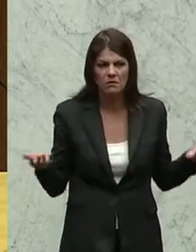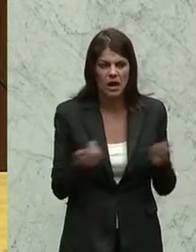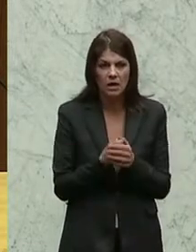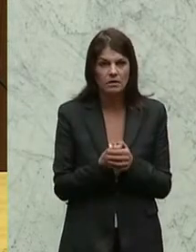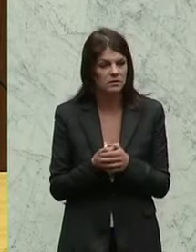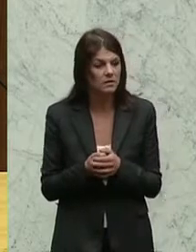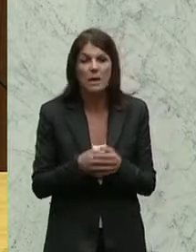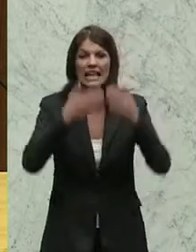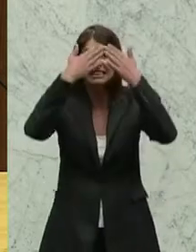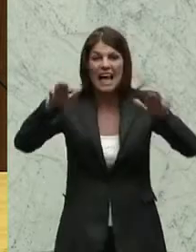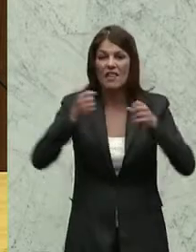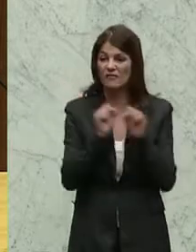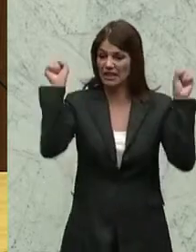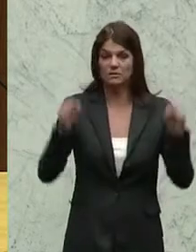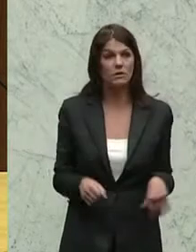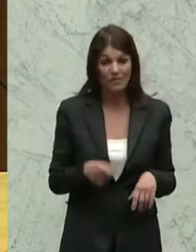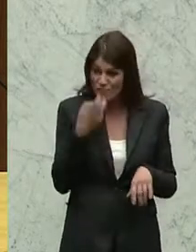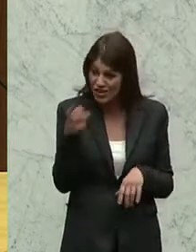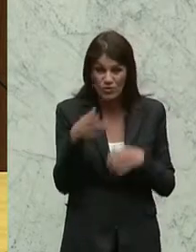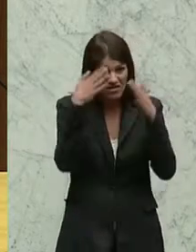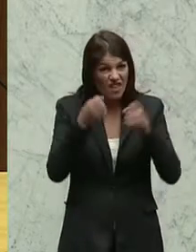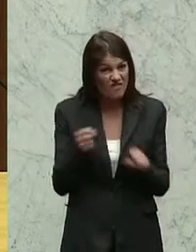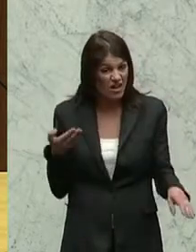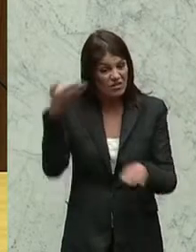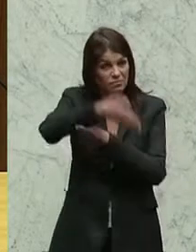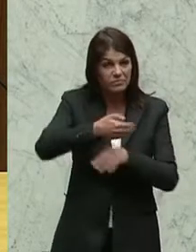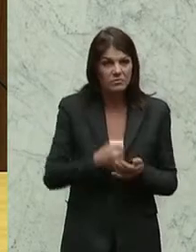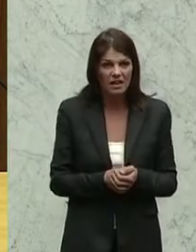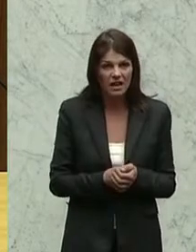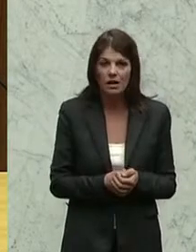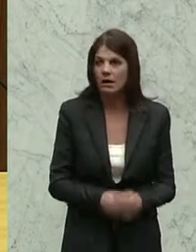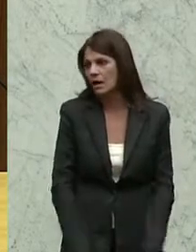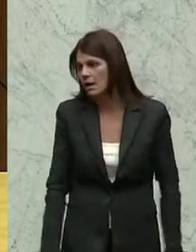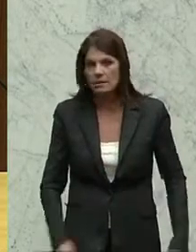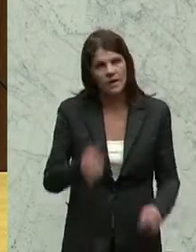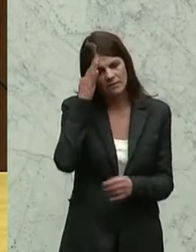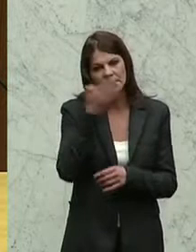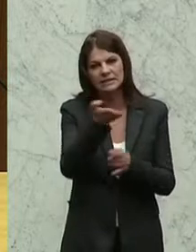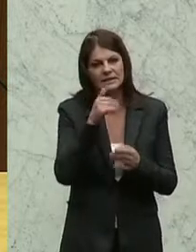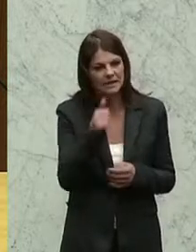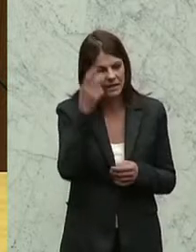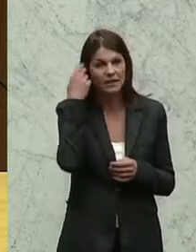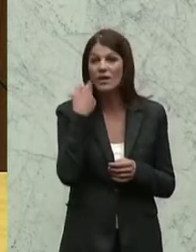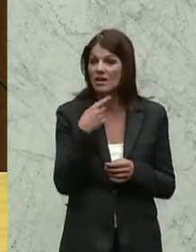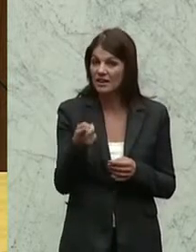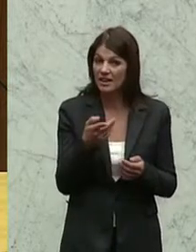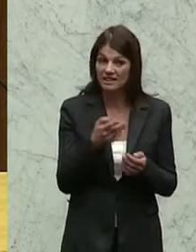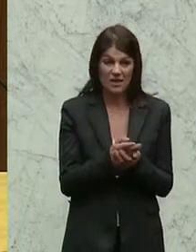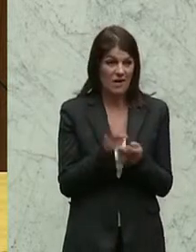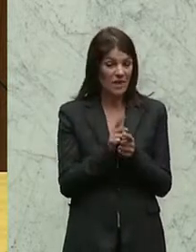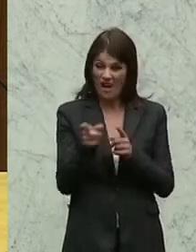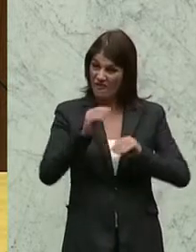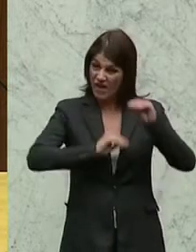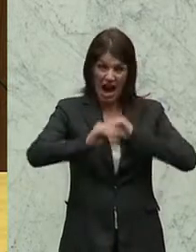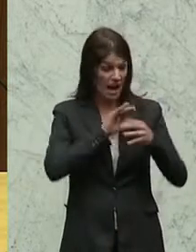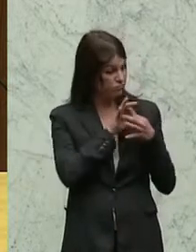den Zeltfesten. Ja, wer wird denn noch zu einem Zeltfest gehen, bitte? Und wisst ihr nicht, oder habt ihr wirklich euren Bezug zu den Vereinen